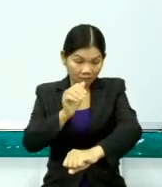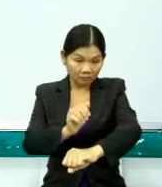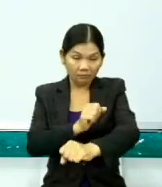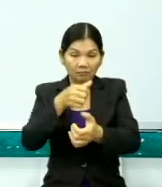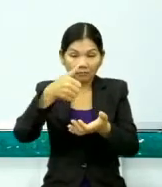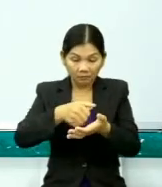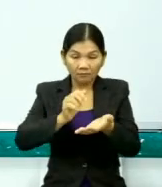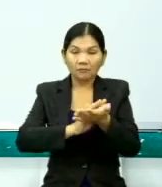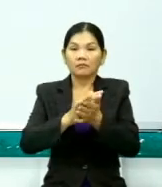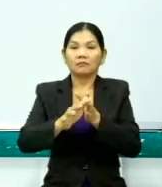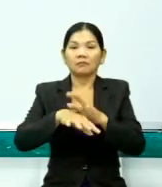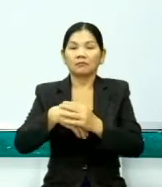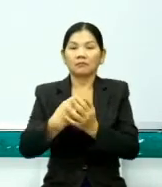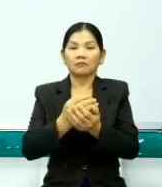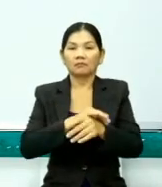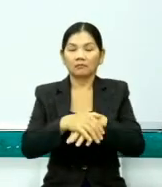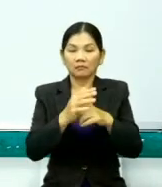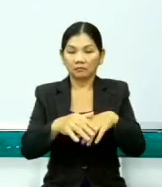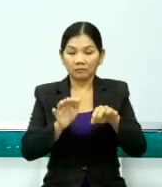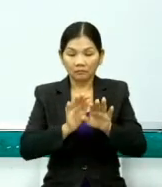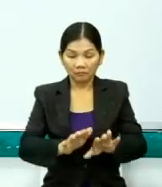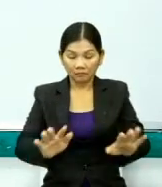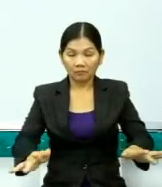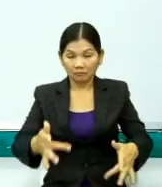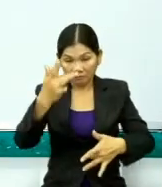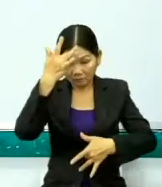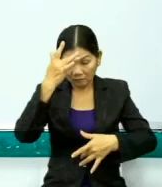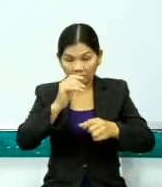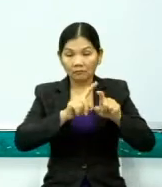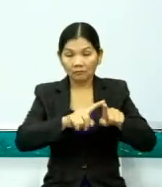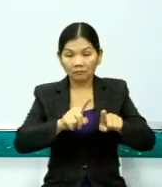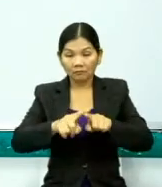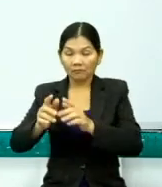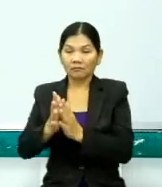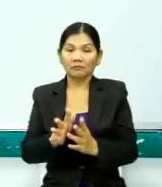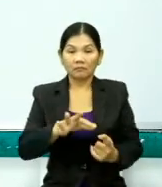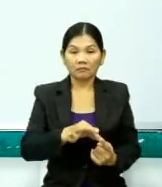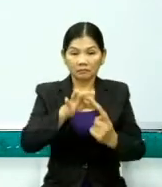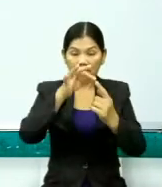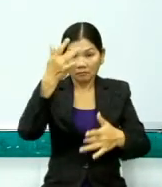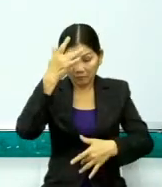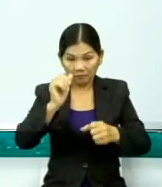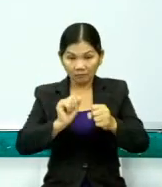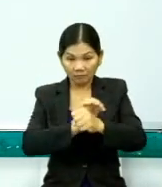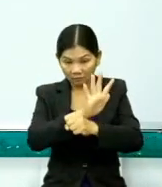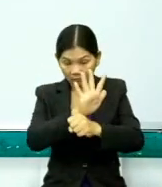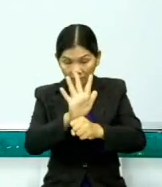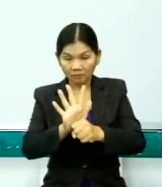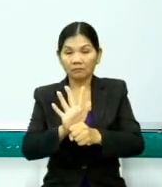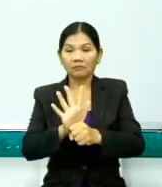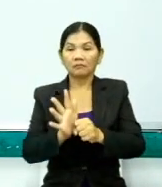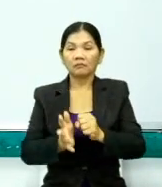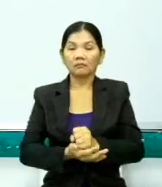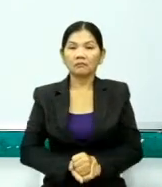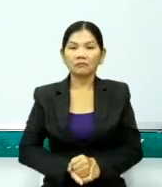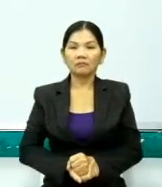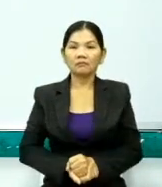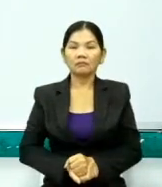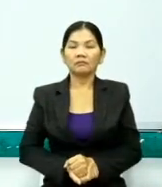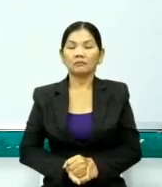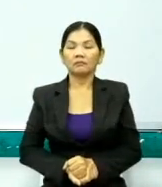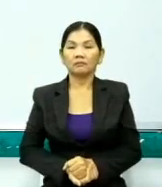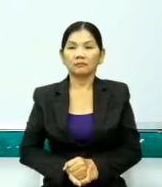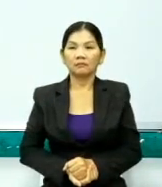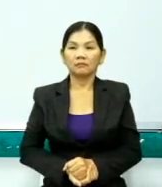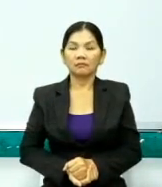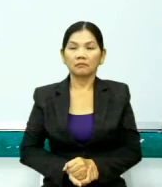con á a co là mấy con chia phát bi cho người xem xem chia bị xét cho người tập hết thầm ấy cứ cho người covid